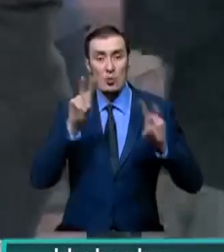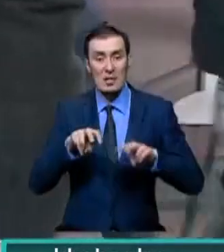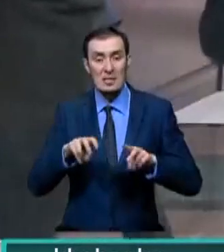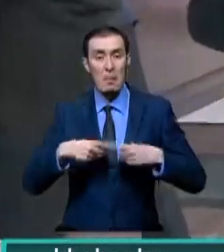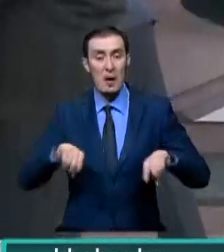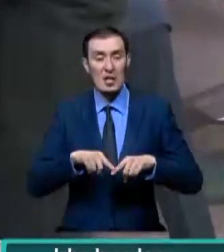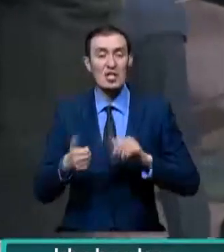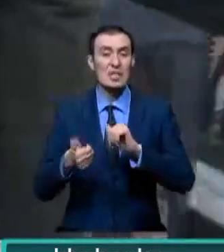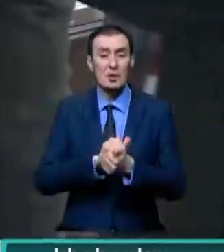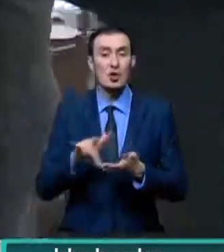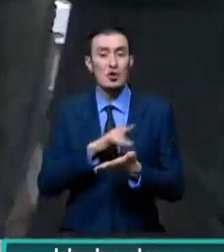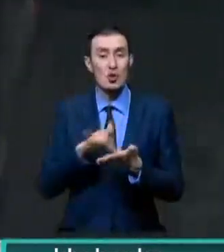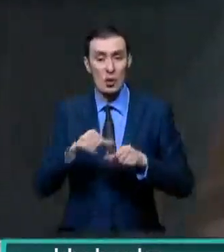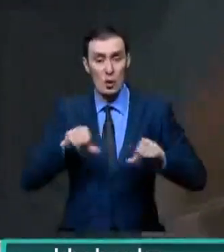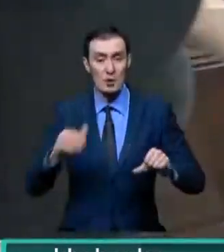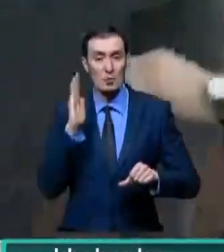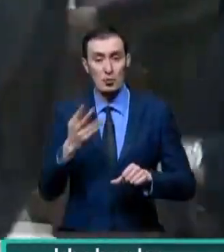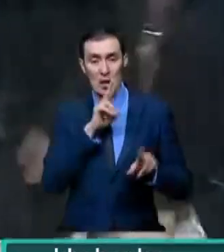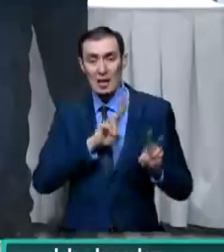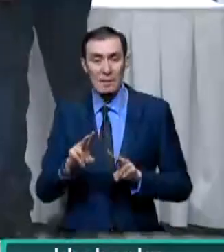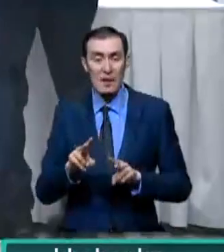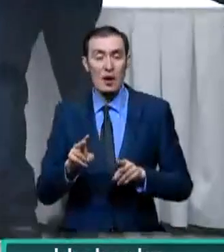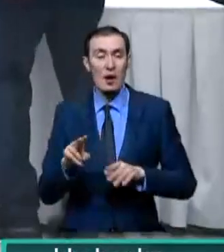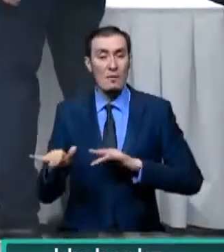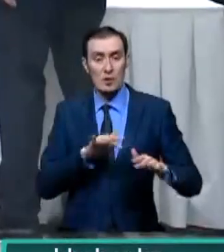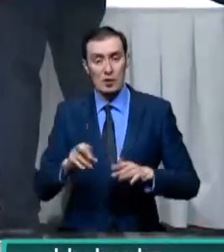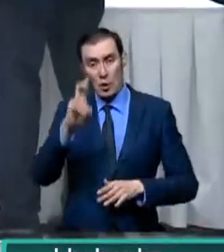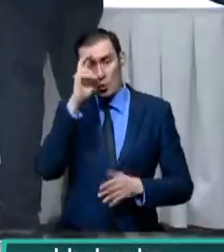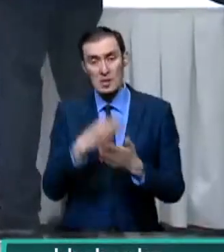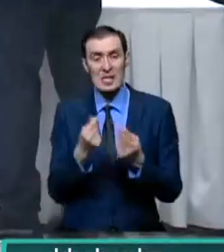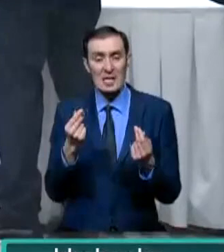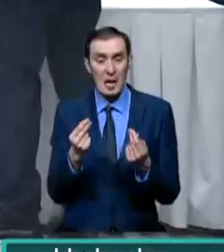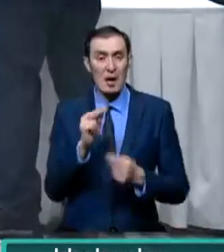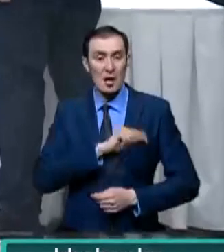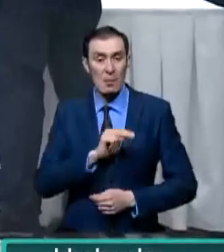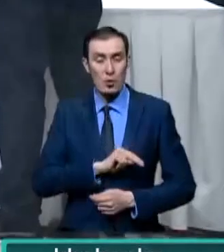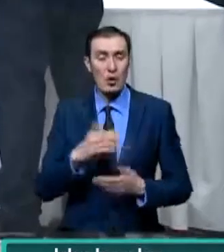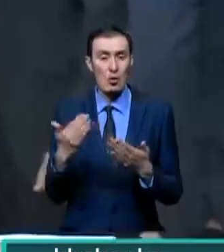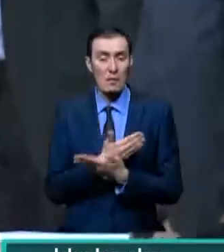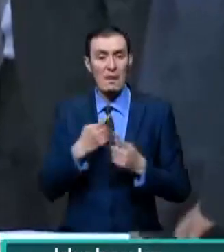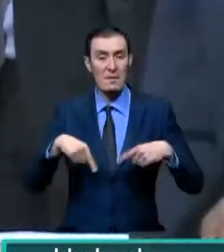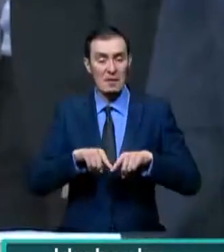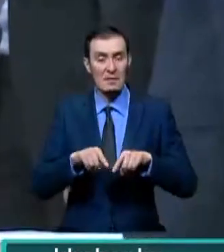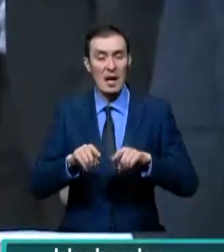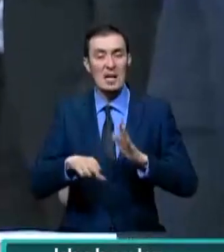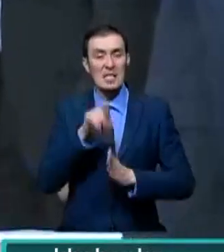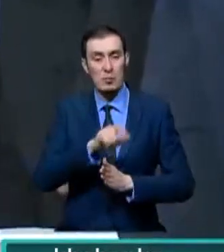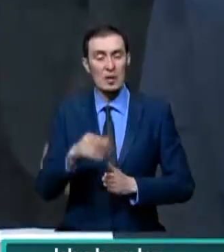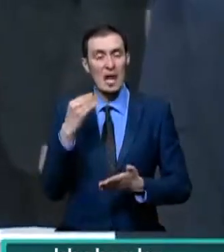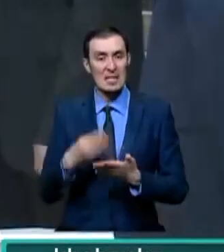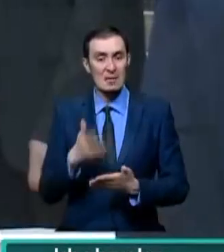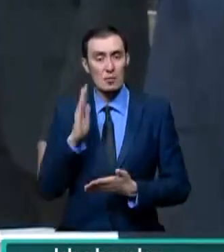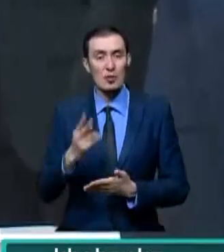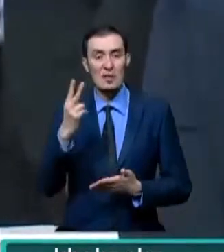Она заменит счетный комитет. За ней будут контролирующие функции за госденьгами. Работу нового ведомства парламентарии будут